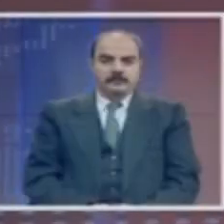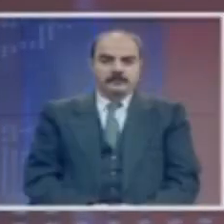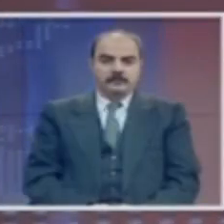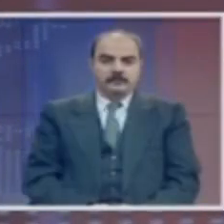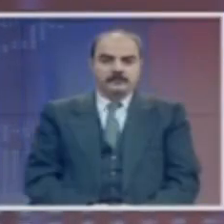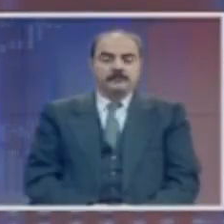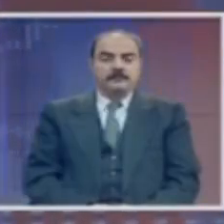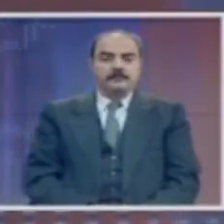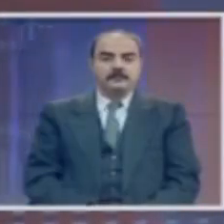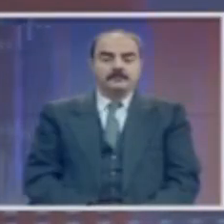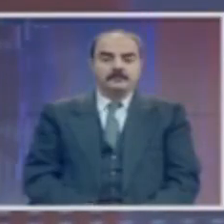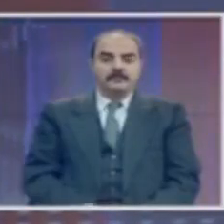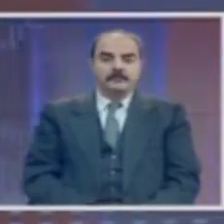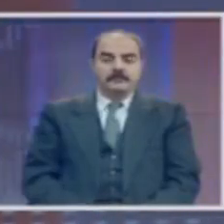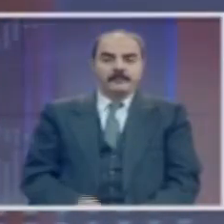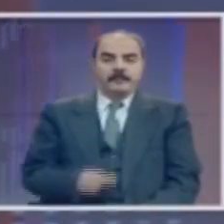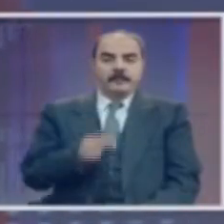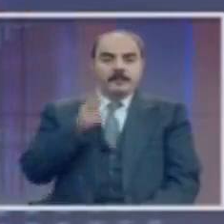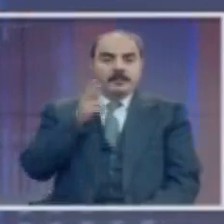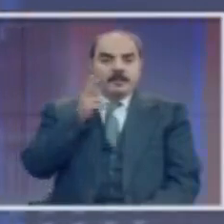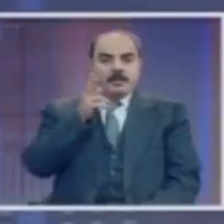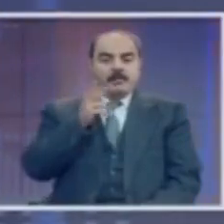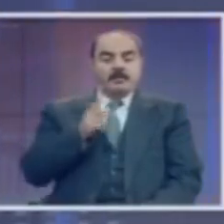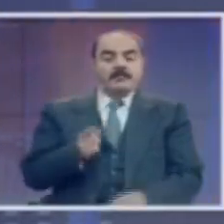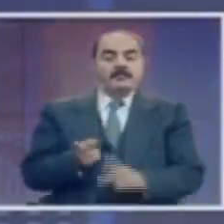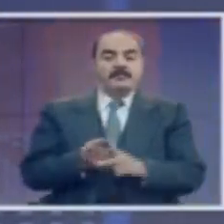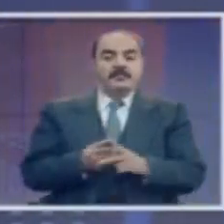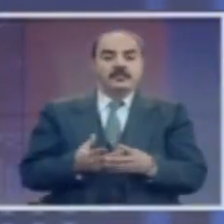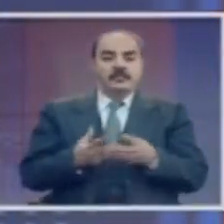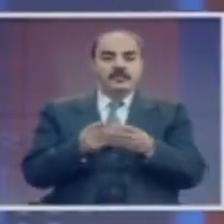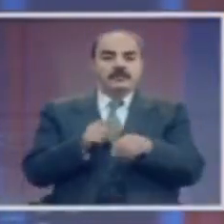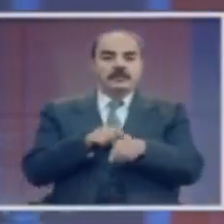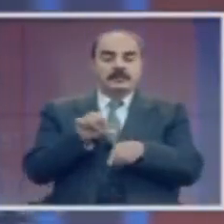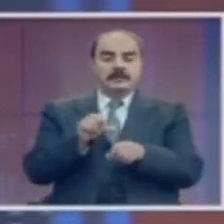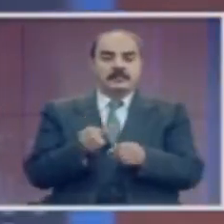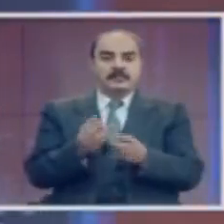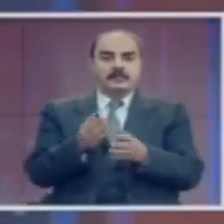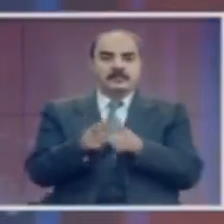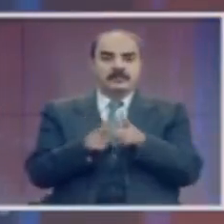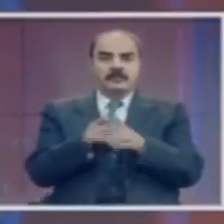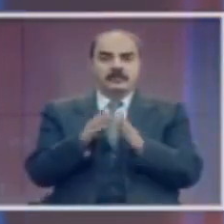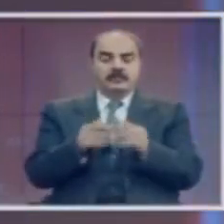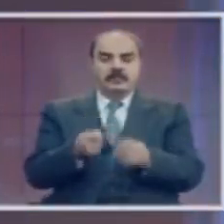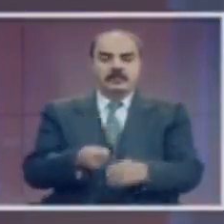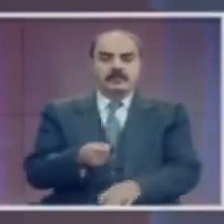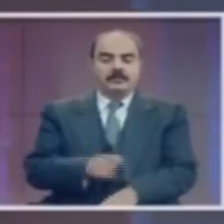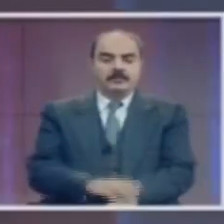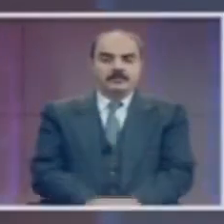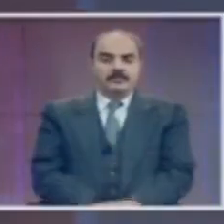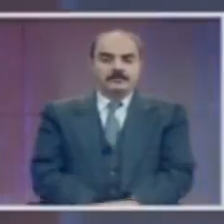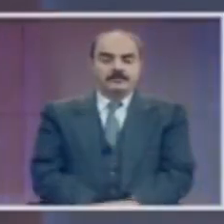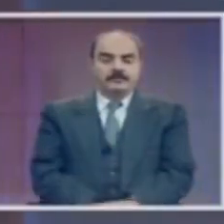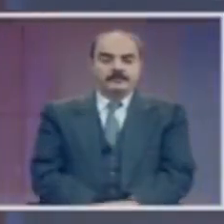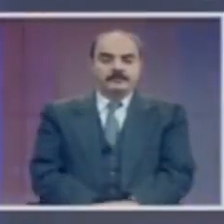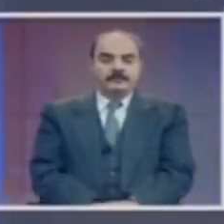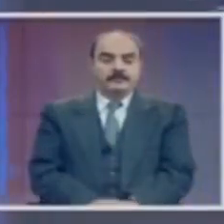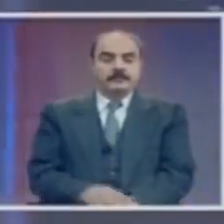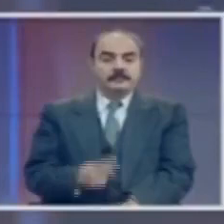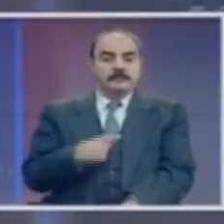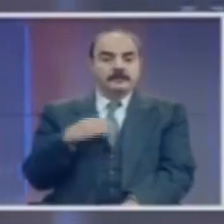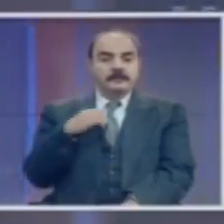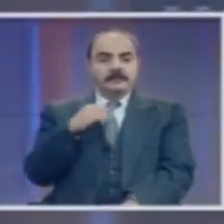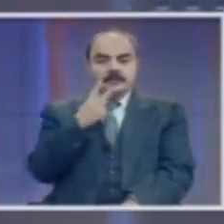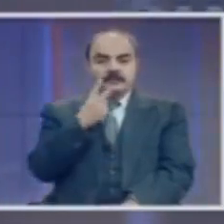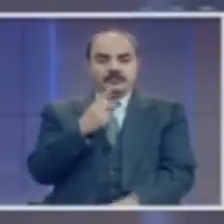بشكرك شكرا جزيلا وبتمنى لك التوفيق. سيدات والسادة، 9 صباحا من التلفزيون المصري لكم التحية. تابع الرئيس